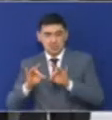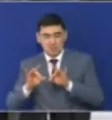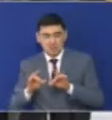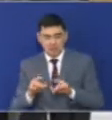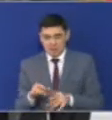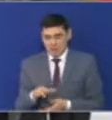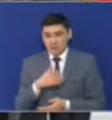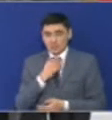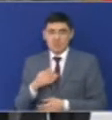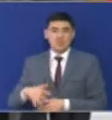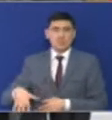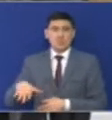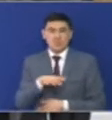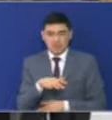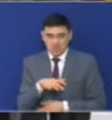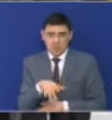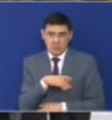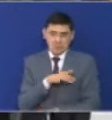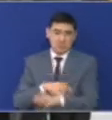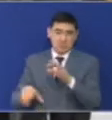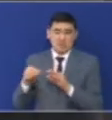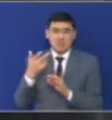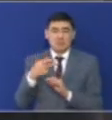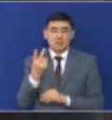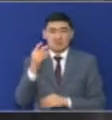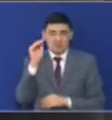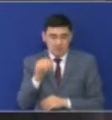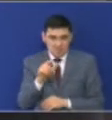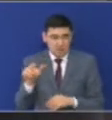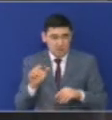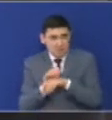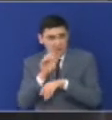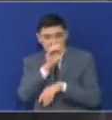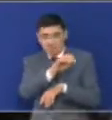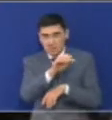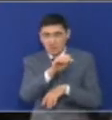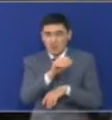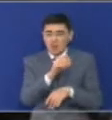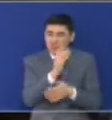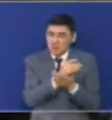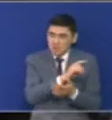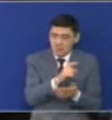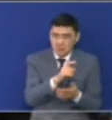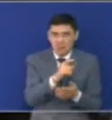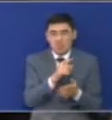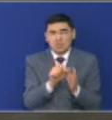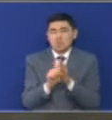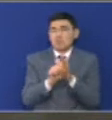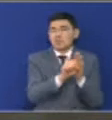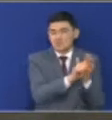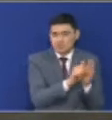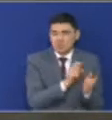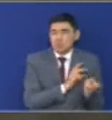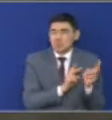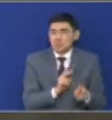бывшей Семипалатинской области было призвано 32 тысячи человек. Многие из них не вернулись домой, отдав свои жизни